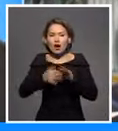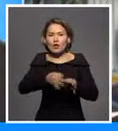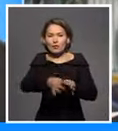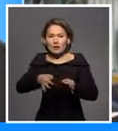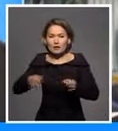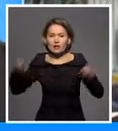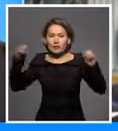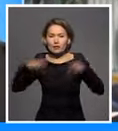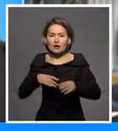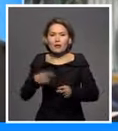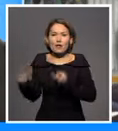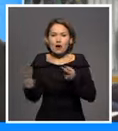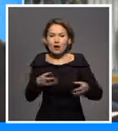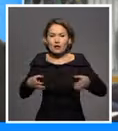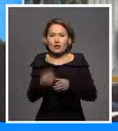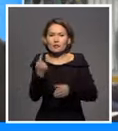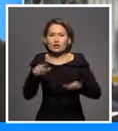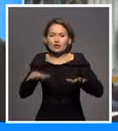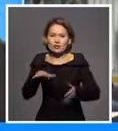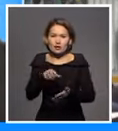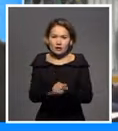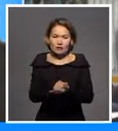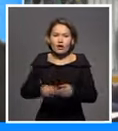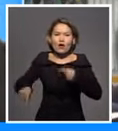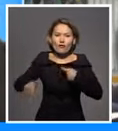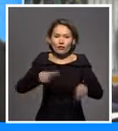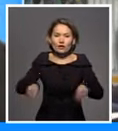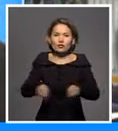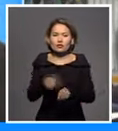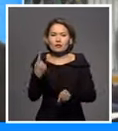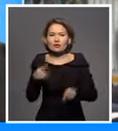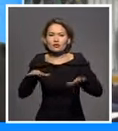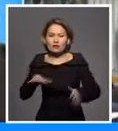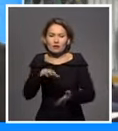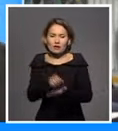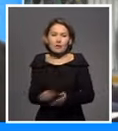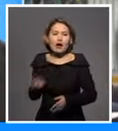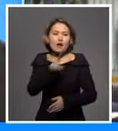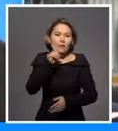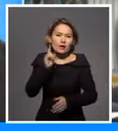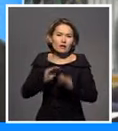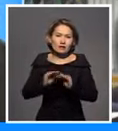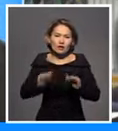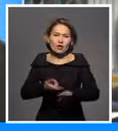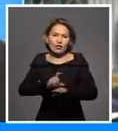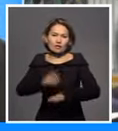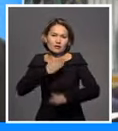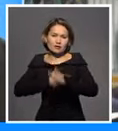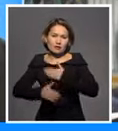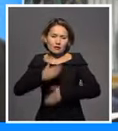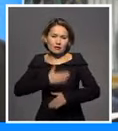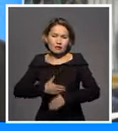Ауданымыздың командасы хоккейден бірінші орынға ие болды, футзалдан бірінші орынға ие болды. Оның барлықтарын көріп, балалар да, үлкендер де қуанып